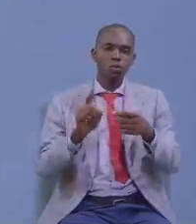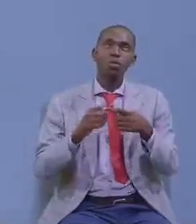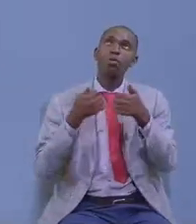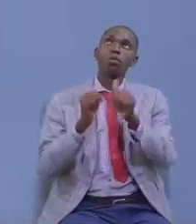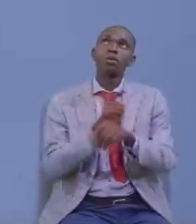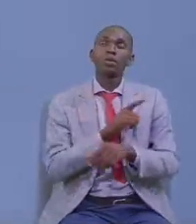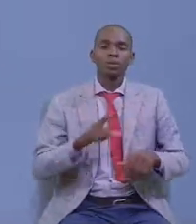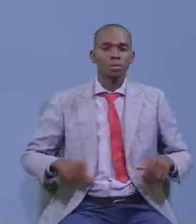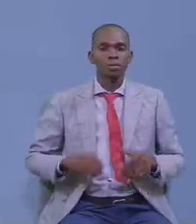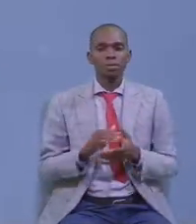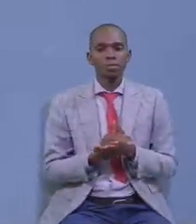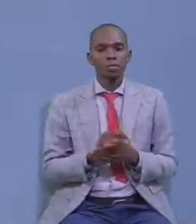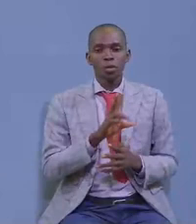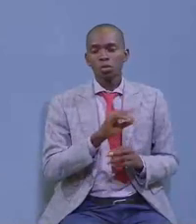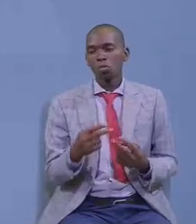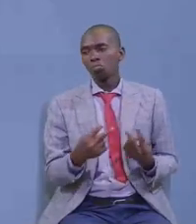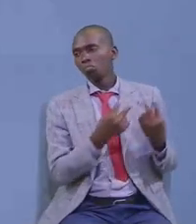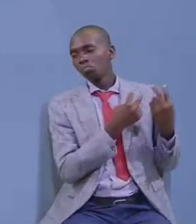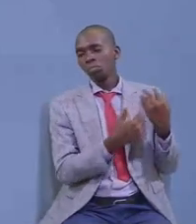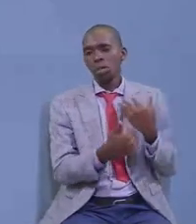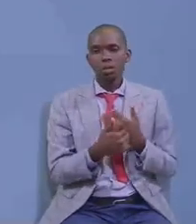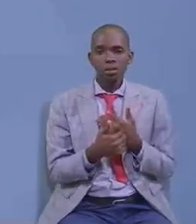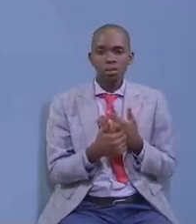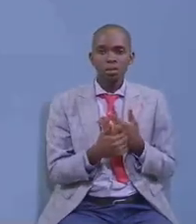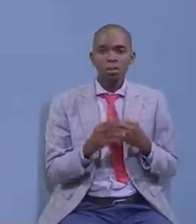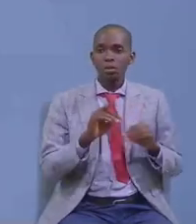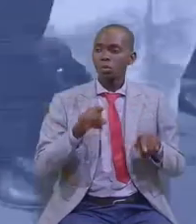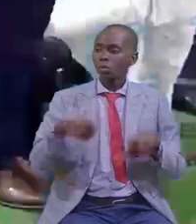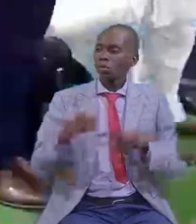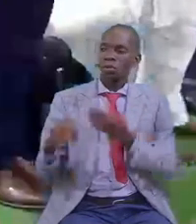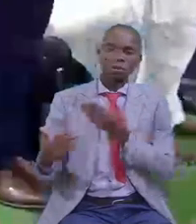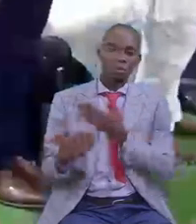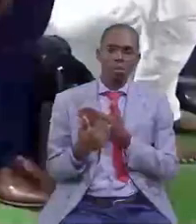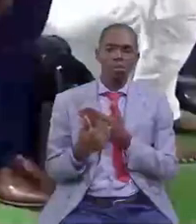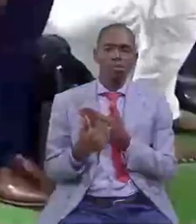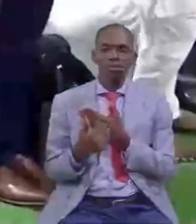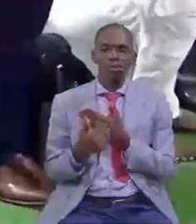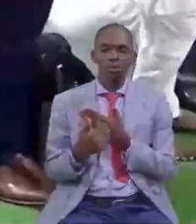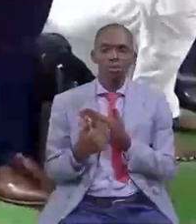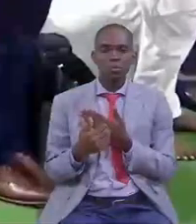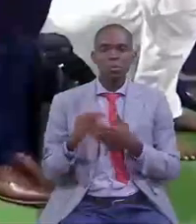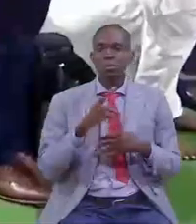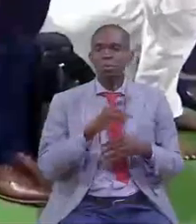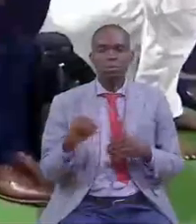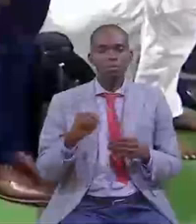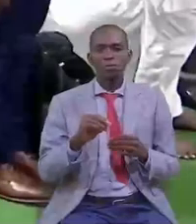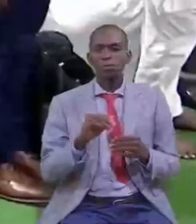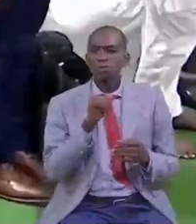Pas de retour. Pas de demi-tour. Pas de fatigue.